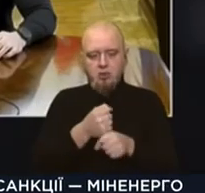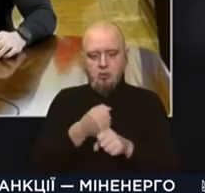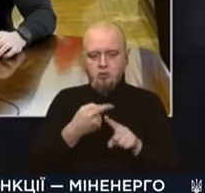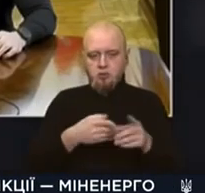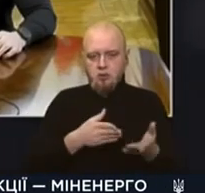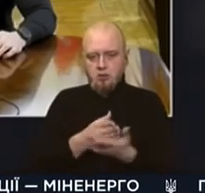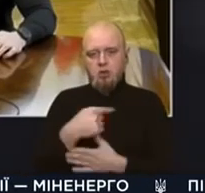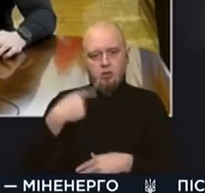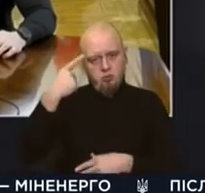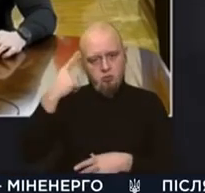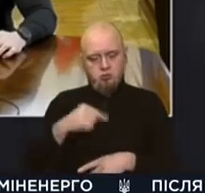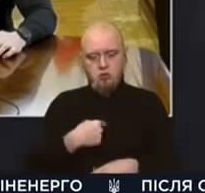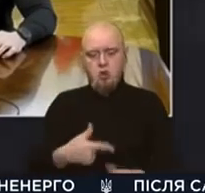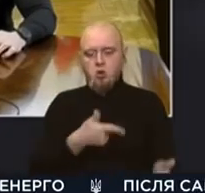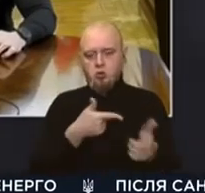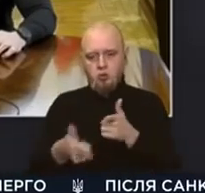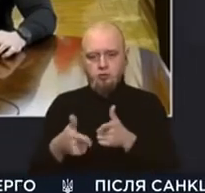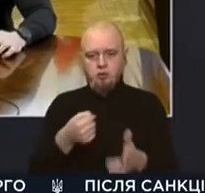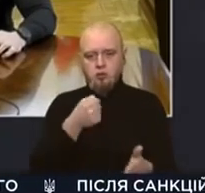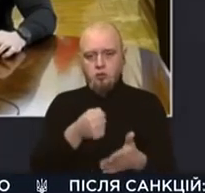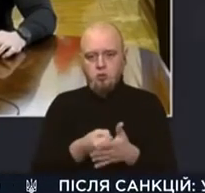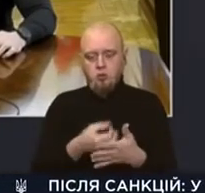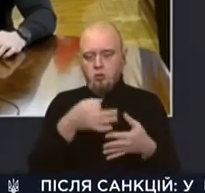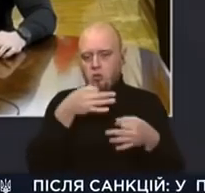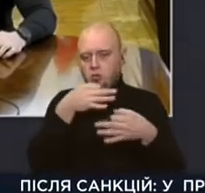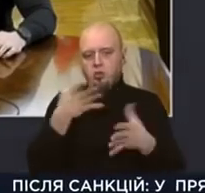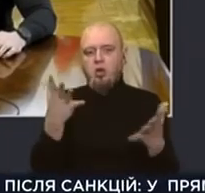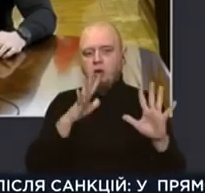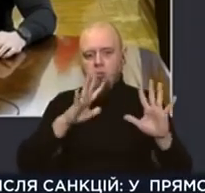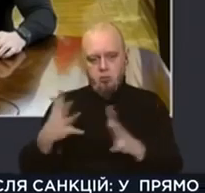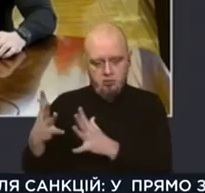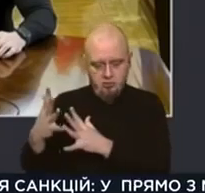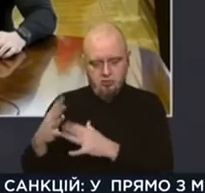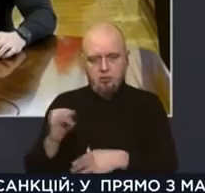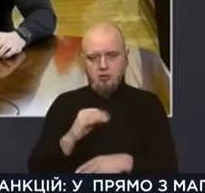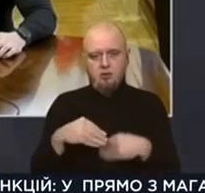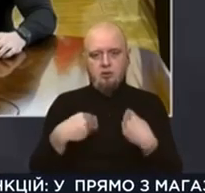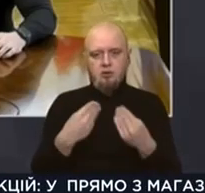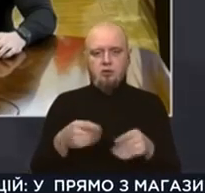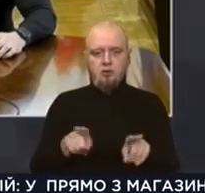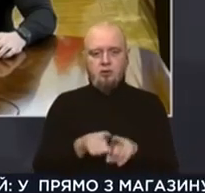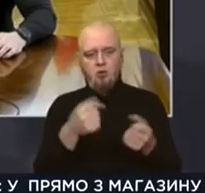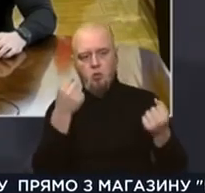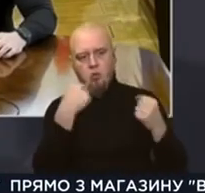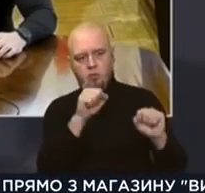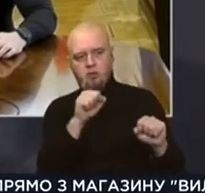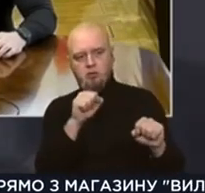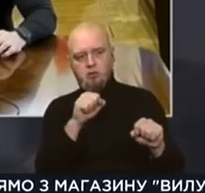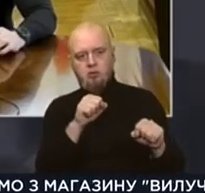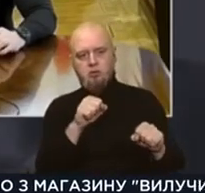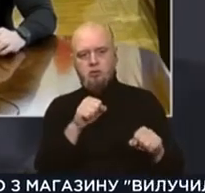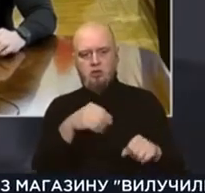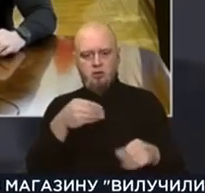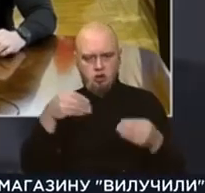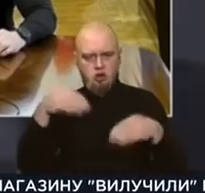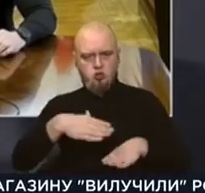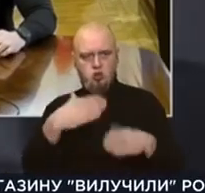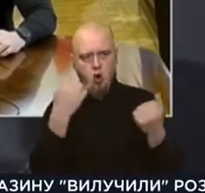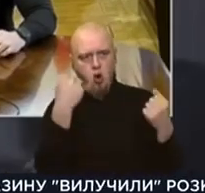напрямок. Я думаю, що ми готові до будь-яких подій і дати такий відпір, рішучий відпір